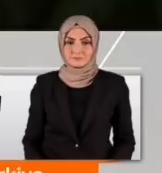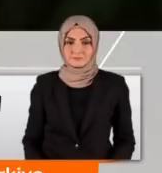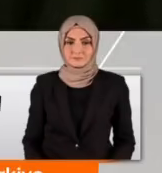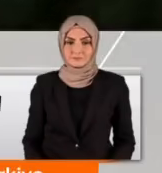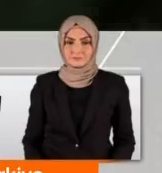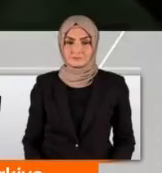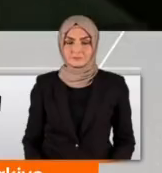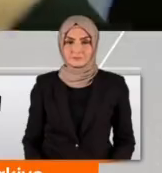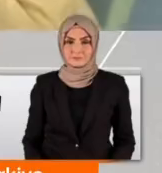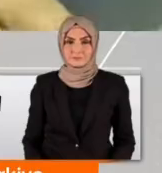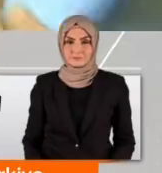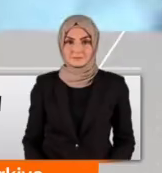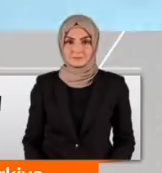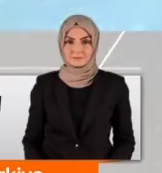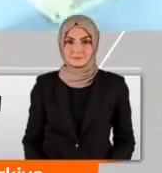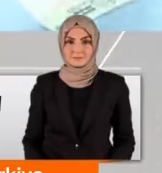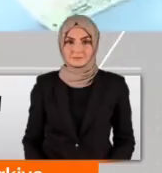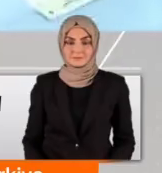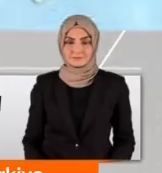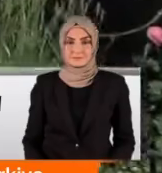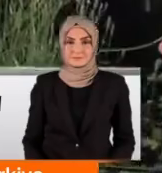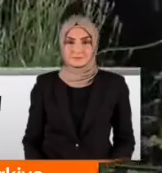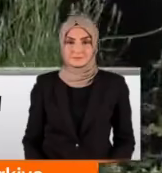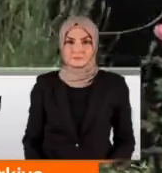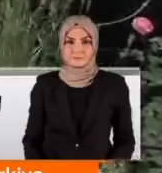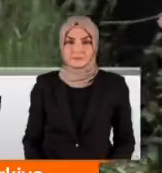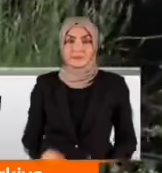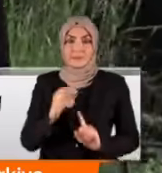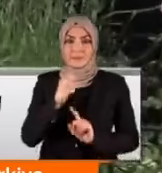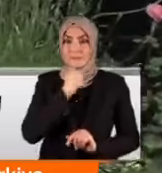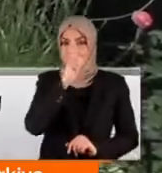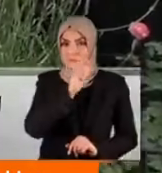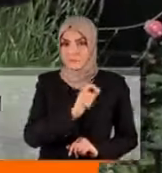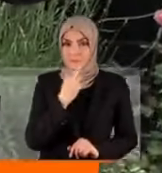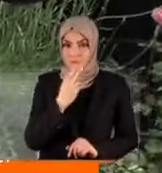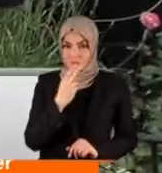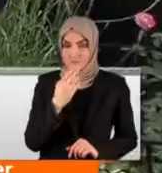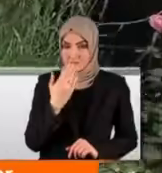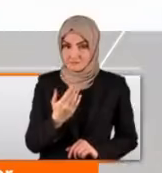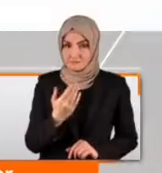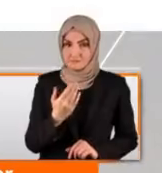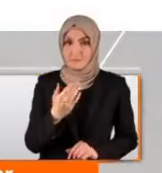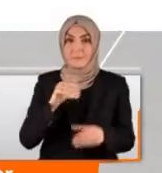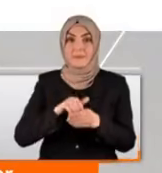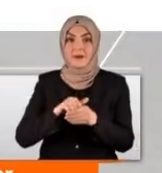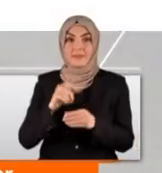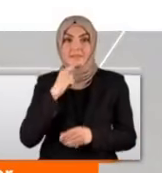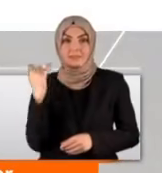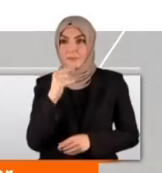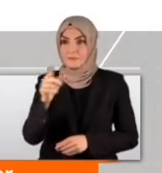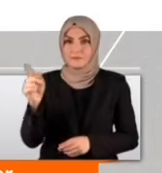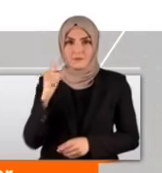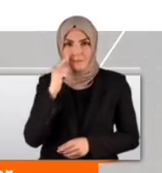şimdi söylesem kendi sorduğumuz soruyu kırmış olurum kesici sözlerine Parti'den gelen tepki üzerine geri adım attı